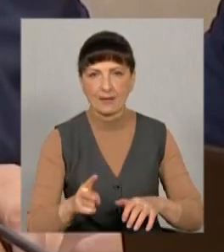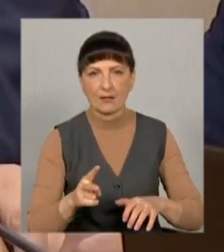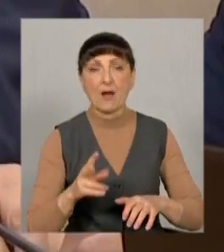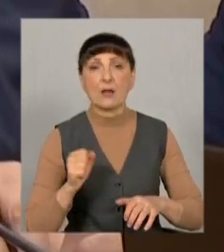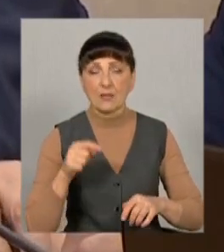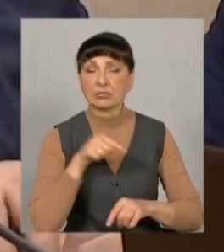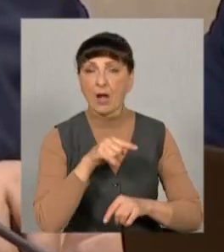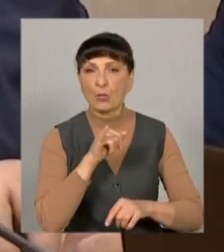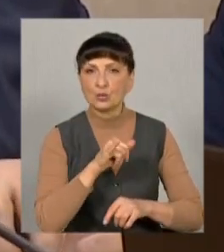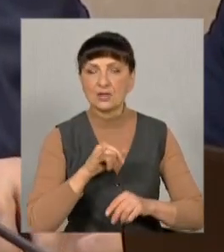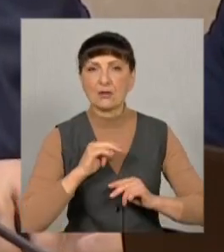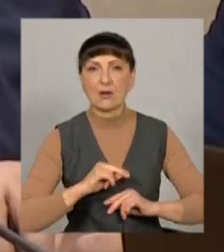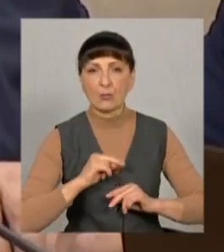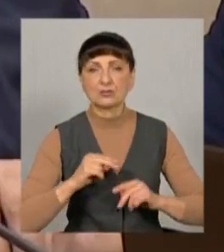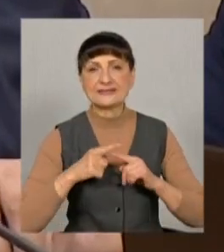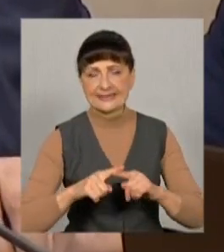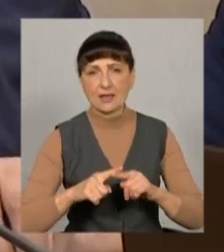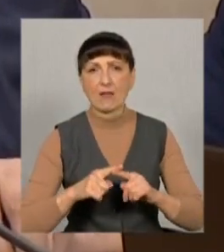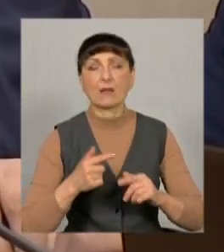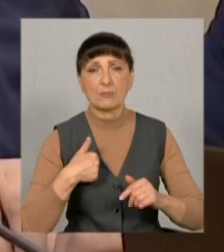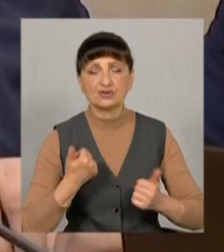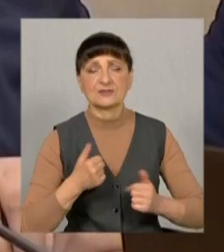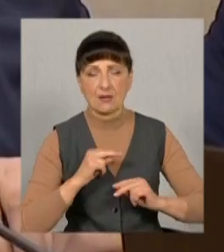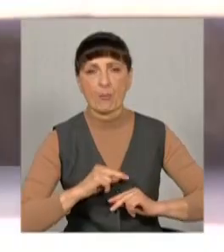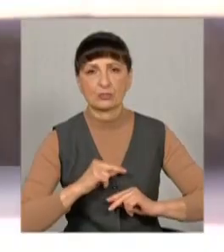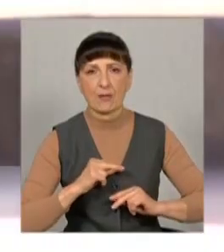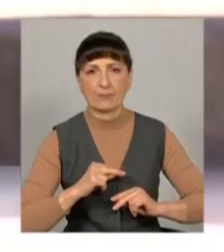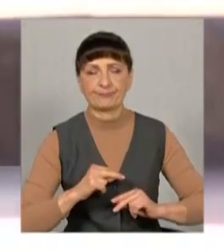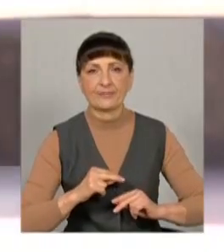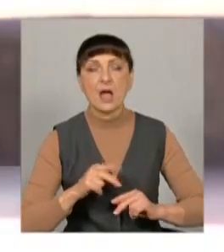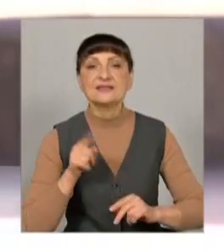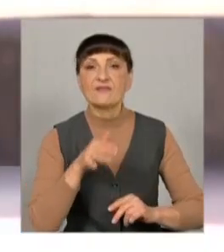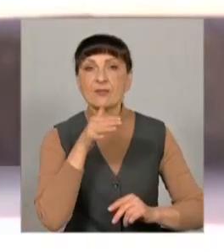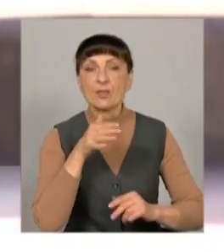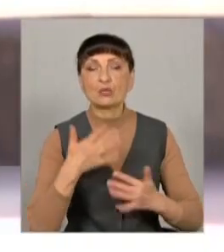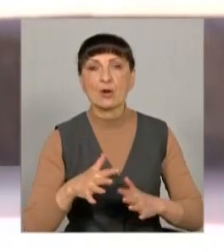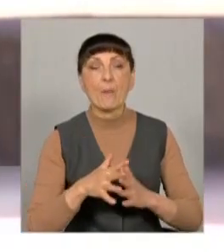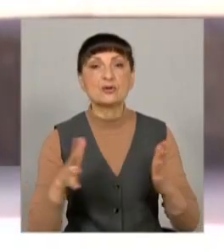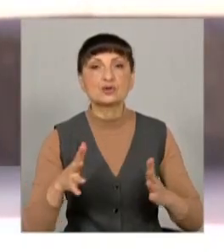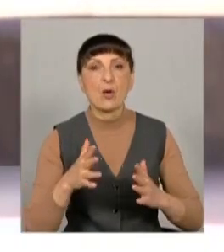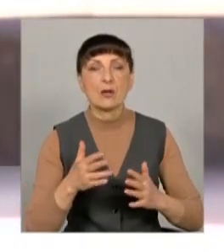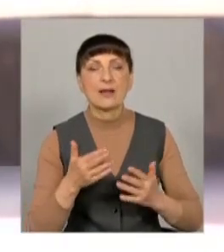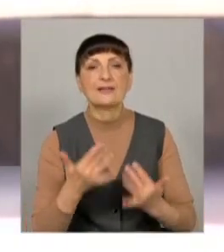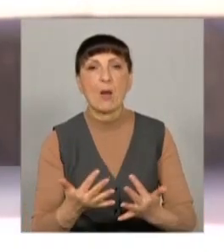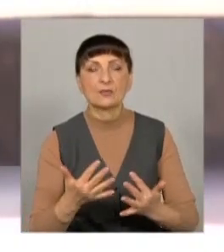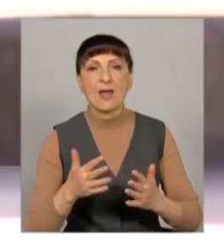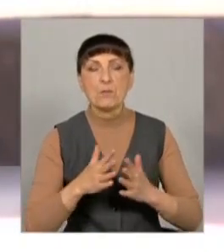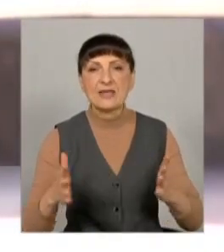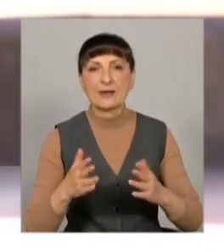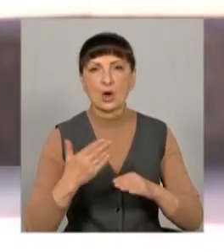технические погрешности есть, мы над этим занимаемся. Тем временем большим спросом сегодня пользуются